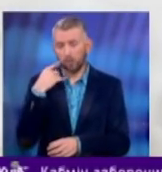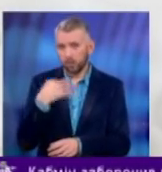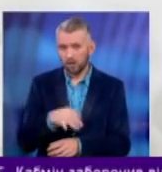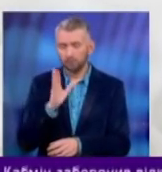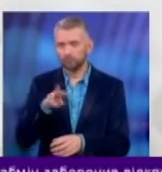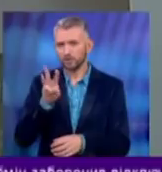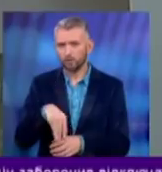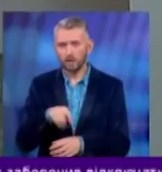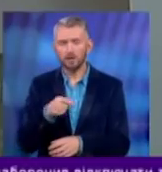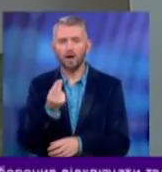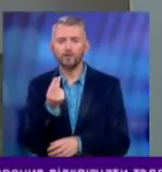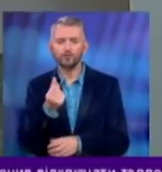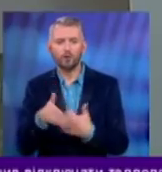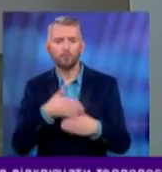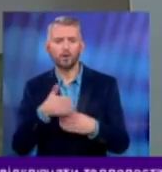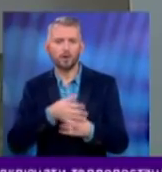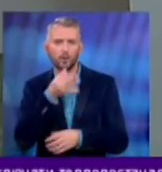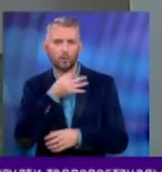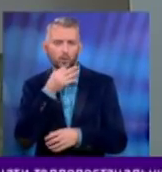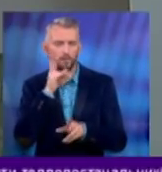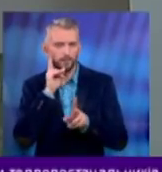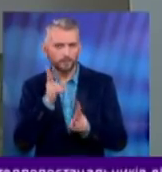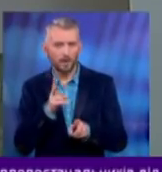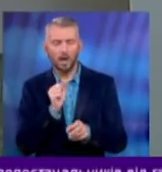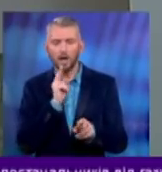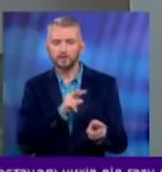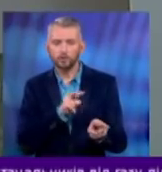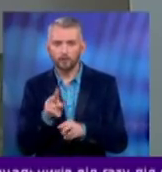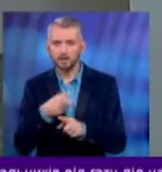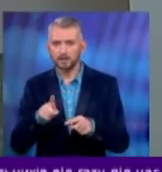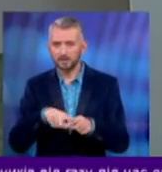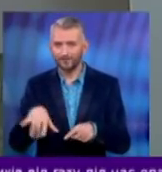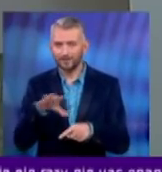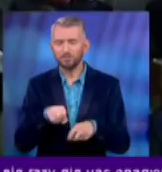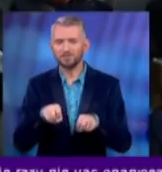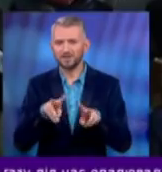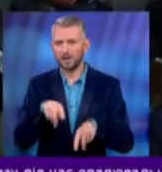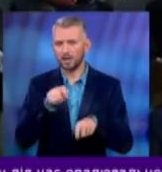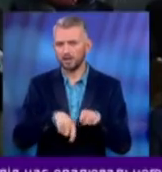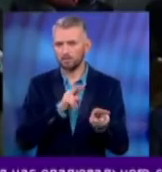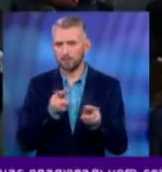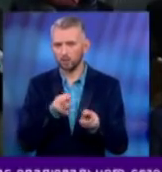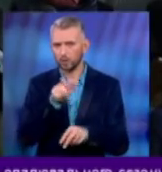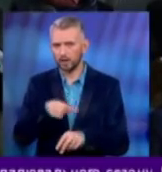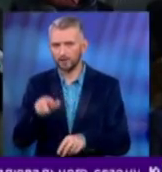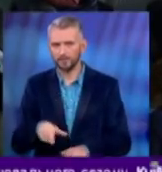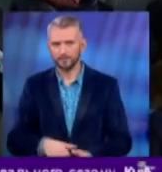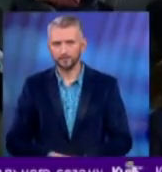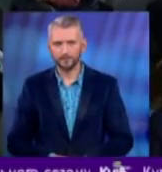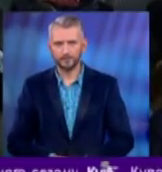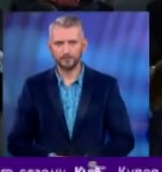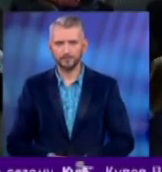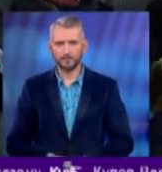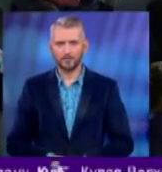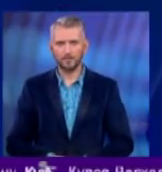штрафуватимуть. Однак із сумою покарання поки ще не визначились. А слідкуватимуть за всім спеціальні інспектори. Ольга Киселевич, Дмитро Кокотов, телеканал